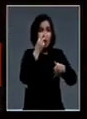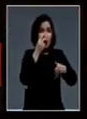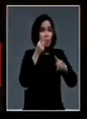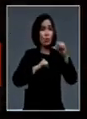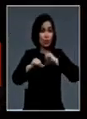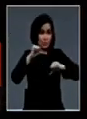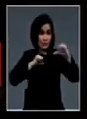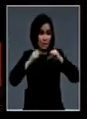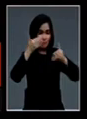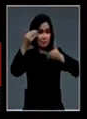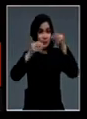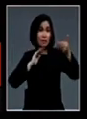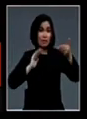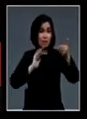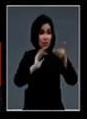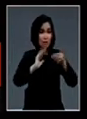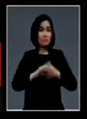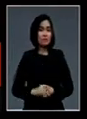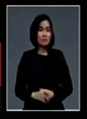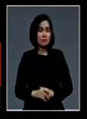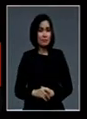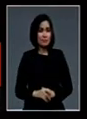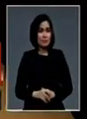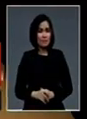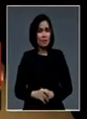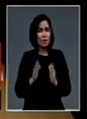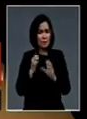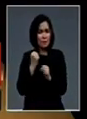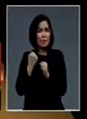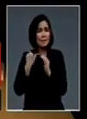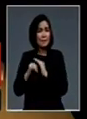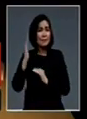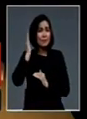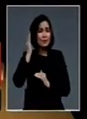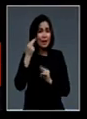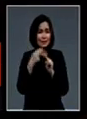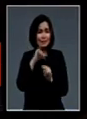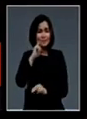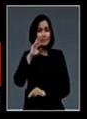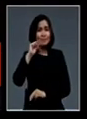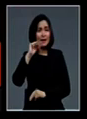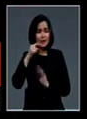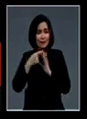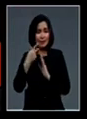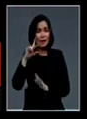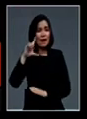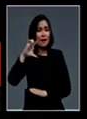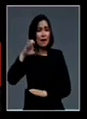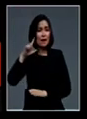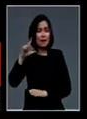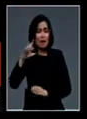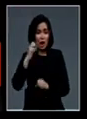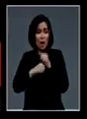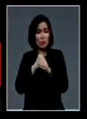ว่า Terracotta Warriors of the First Emperor นะครับสำหรับผู้ก่อเหตุก็คือนายไมเคิลโรฮาน่าวัย24ปีซึ่งถูกตั้งข้อหา